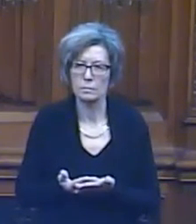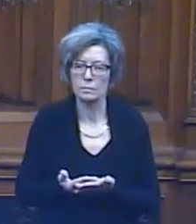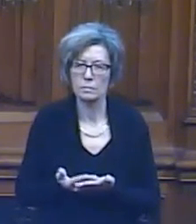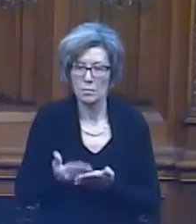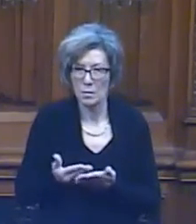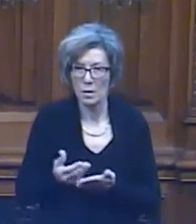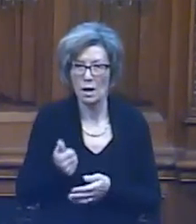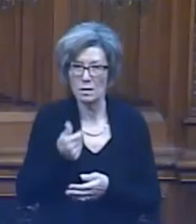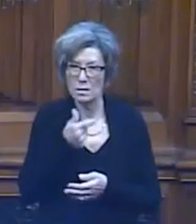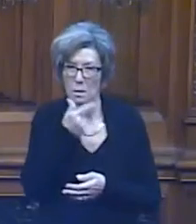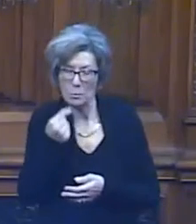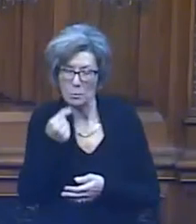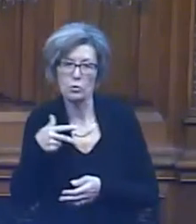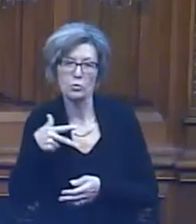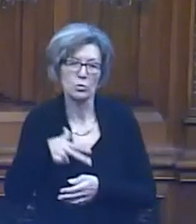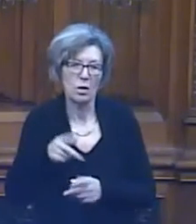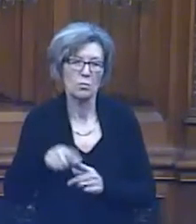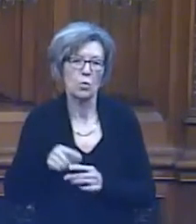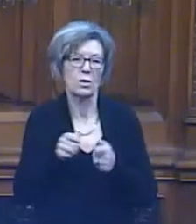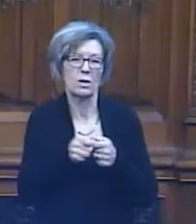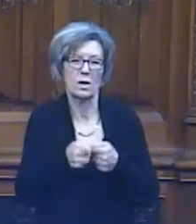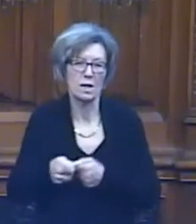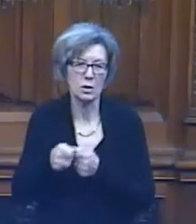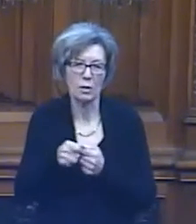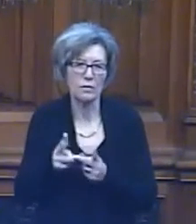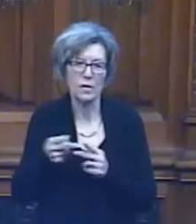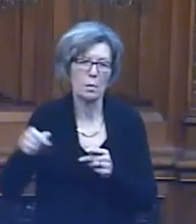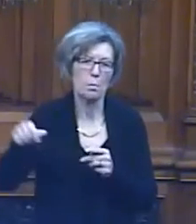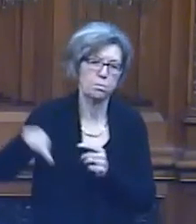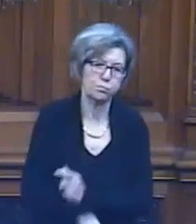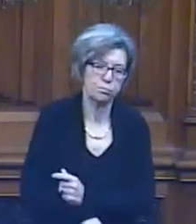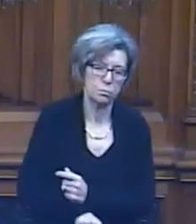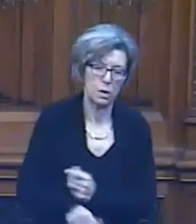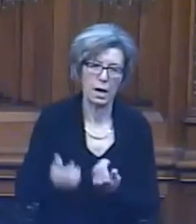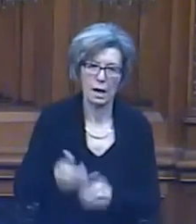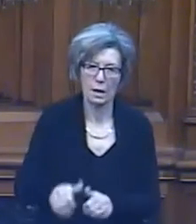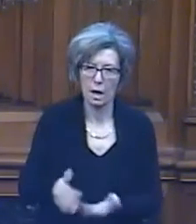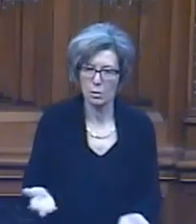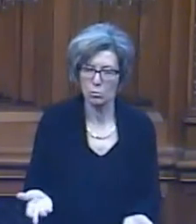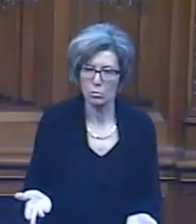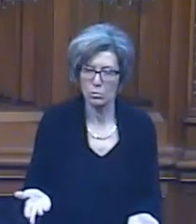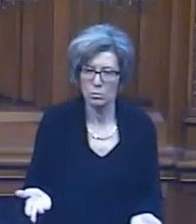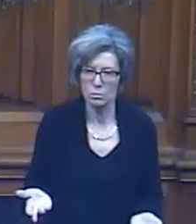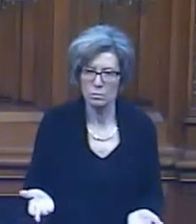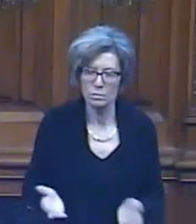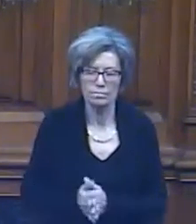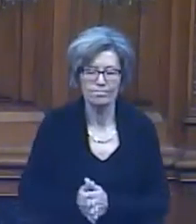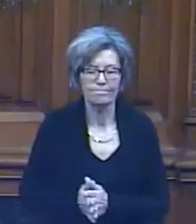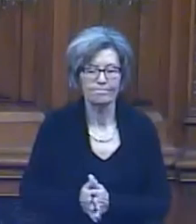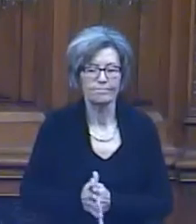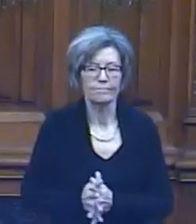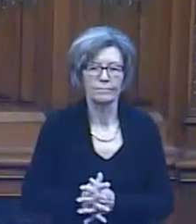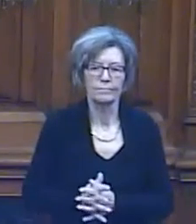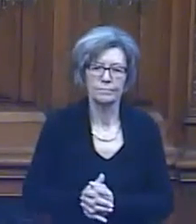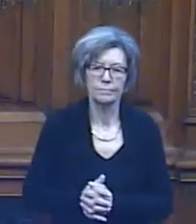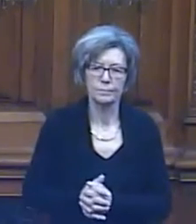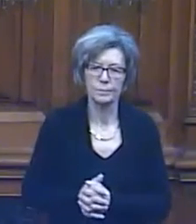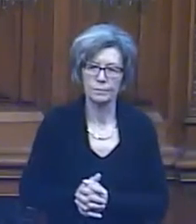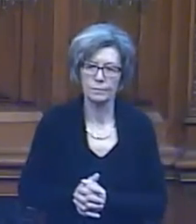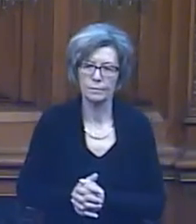soziale und gesellschaftliche Bankrotterklärung. Nein, wir